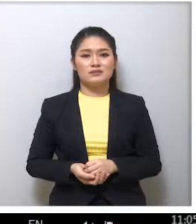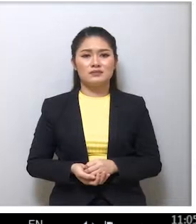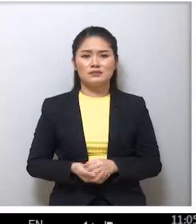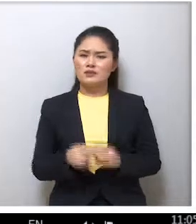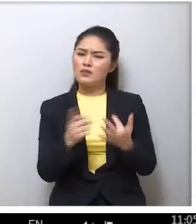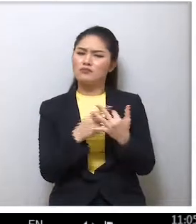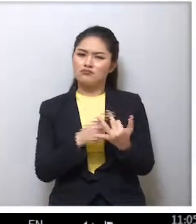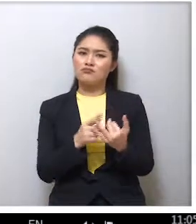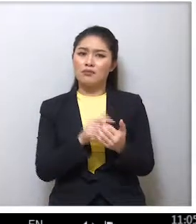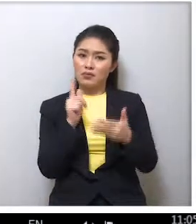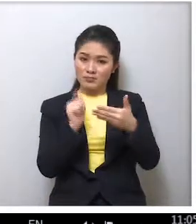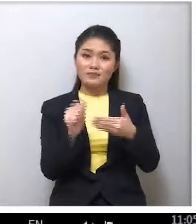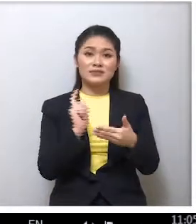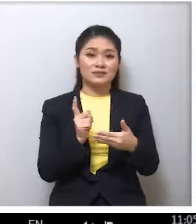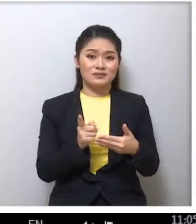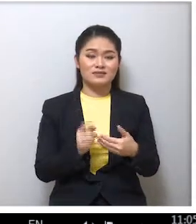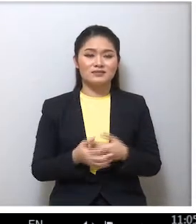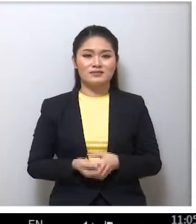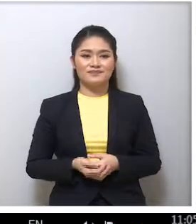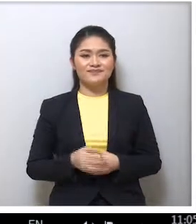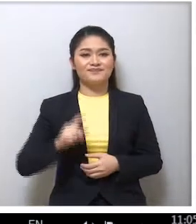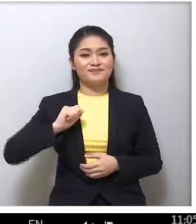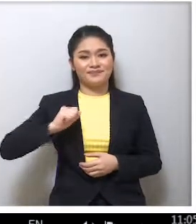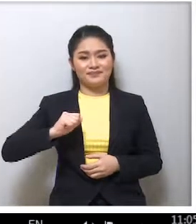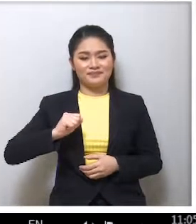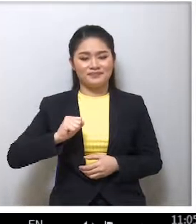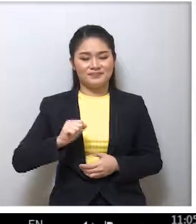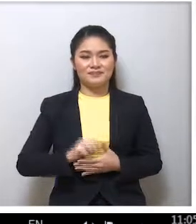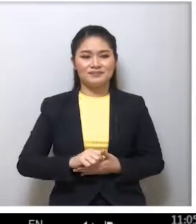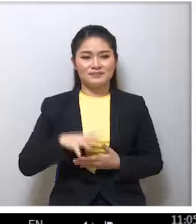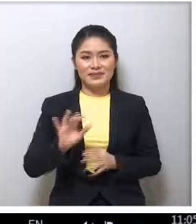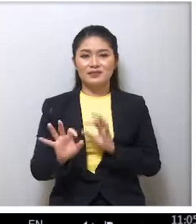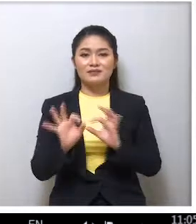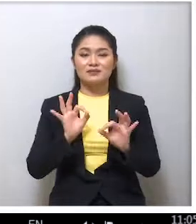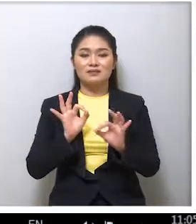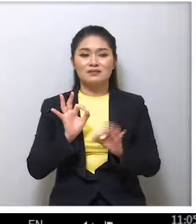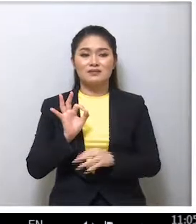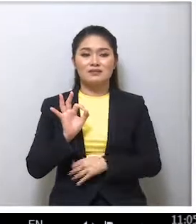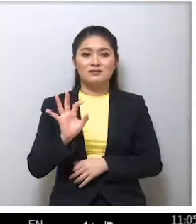ลองเช็คดูว่ามันโปร่งจริงหรือเปล่านะครับลองคลิกขวาแล้วก็เลือก